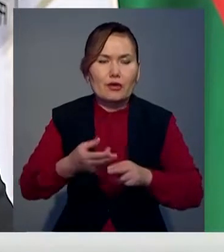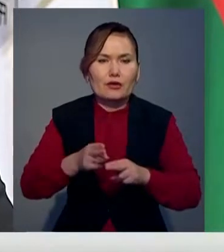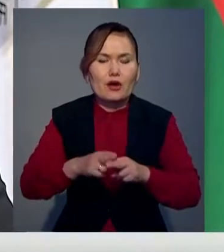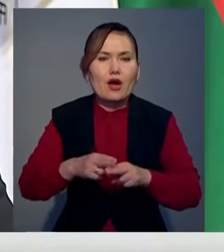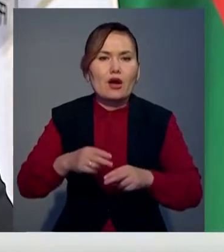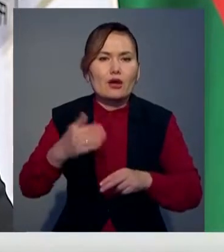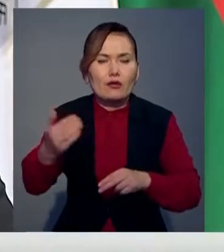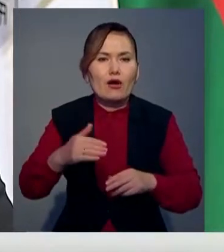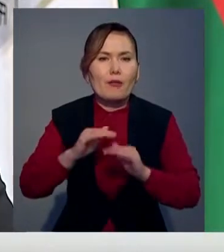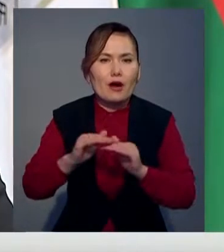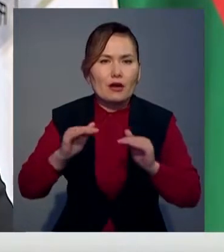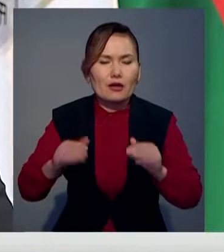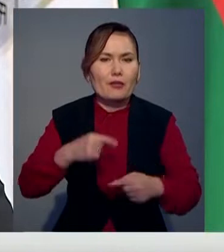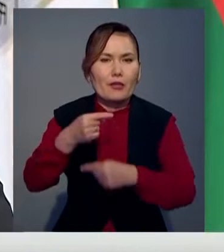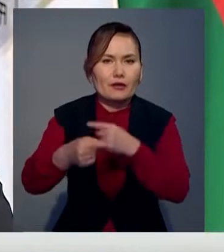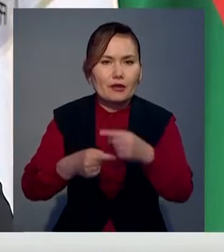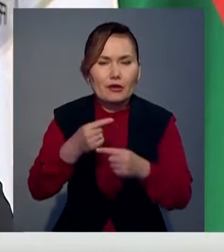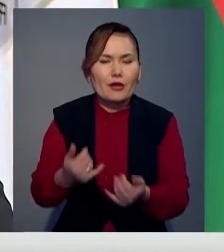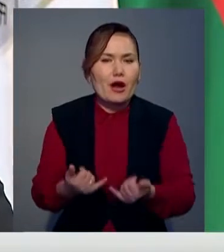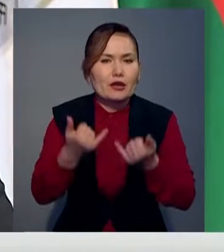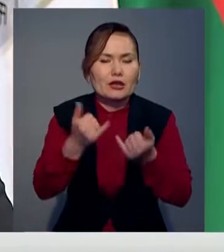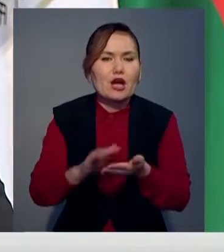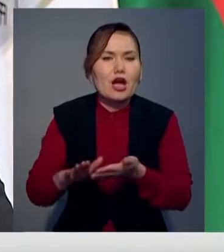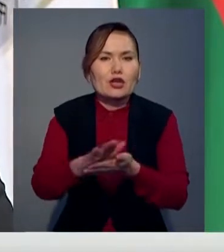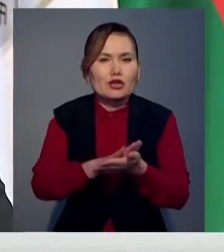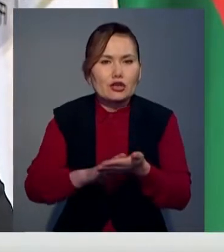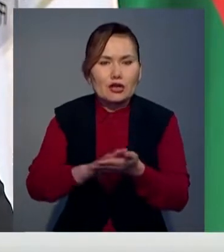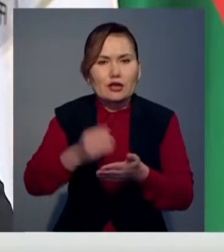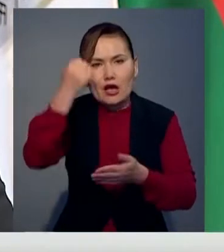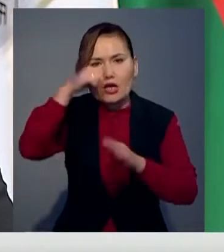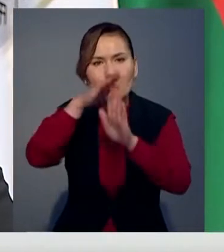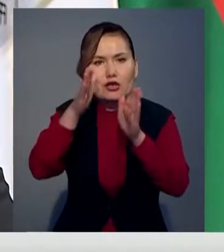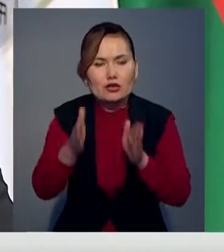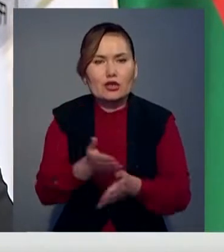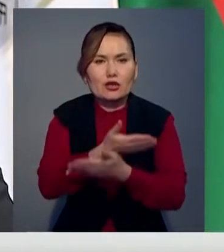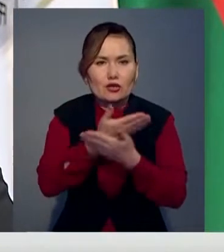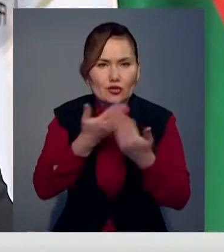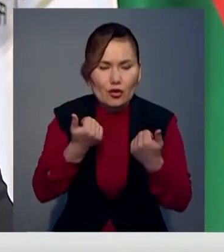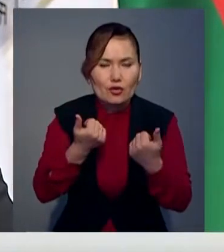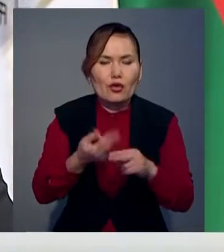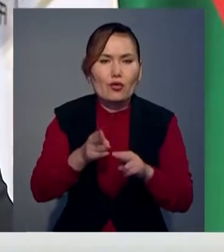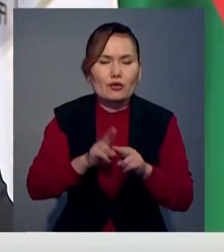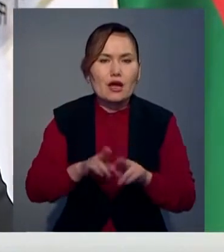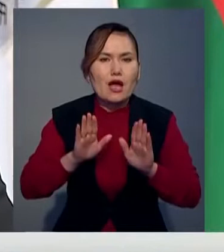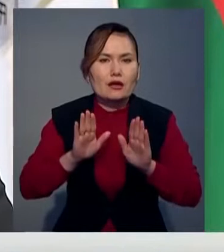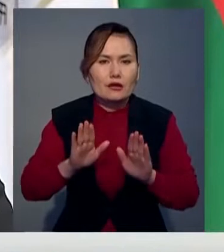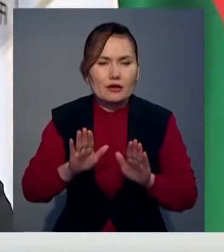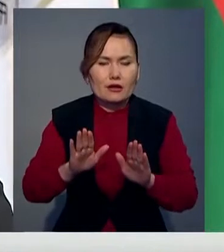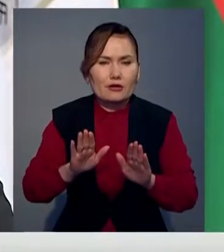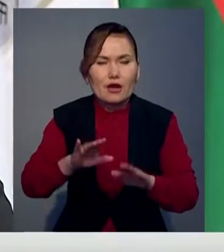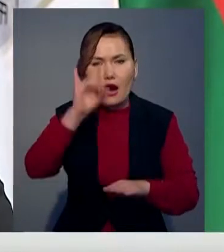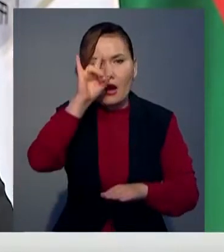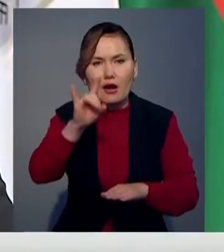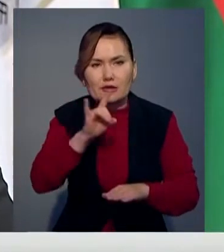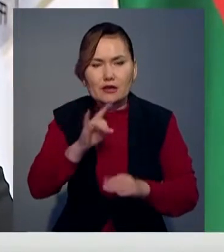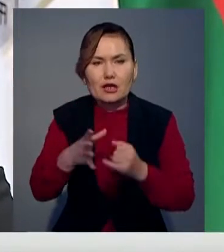балдарына, үрім-бұтақтарына арналған ешқандай белгі ескерткіш жоқ. Ол тек қана осы